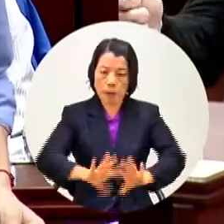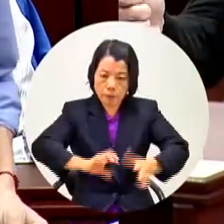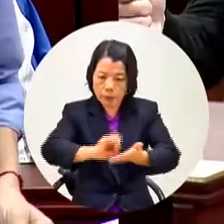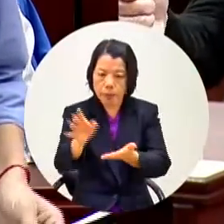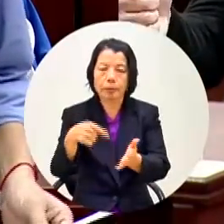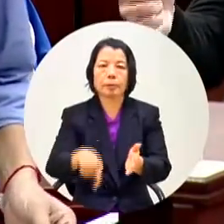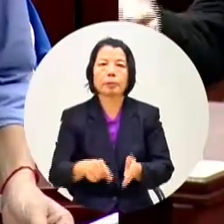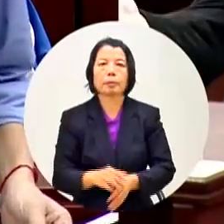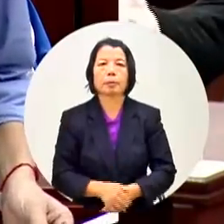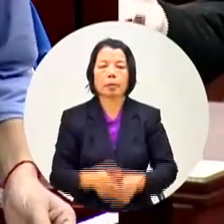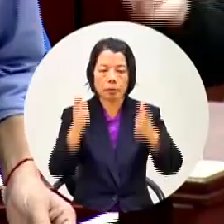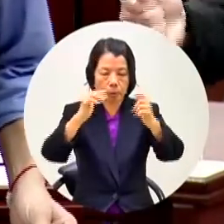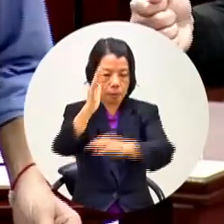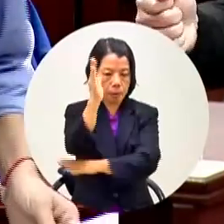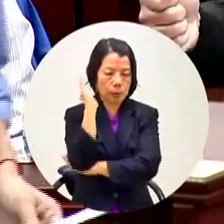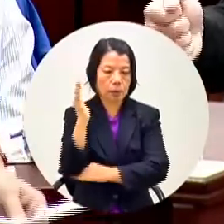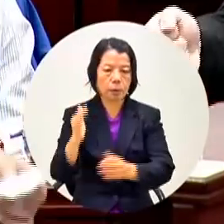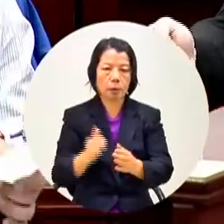响。